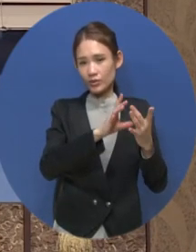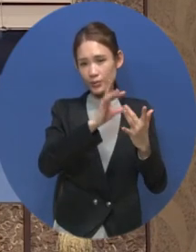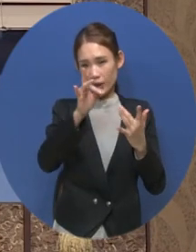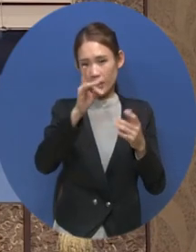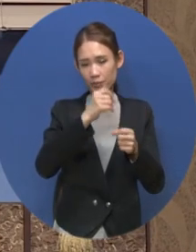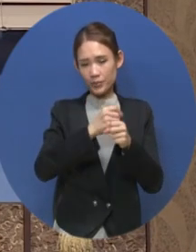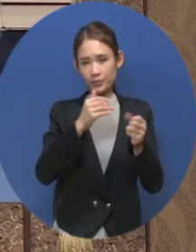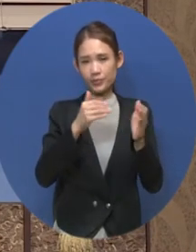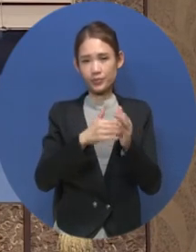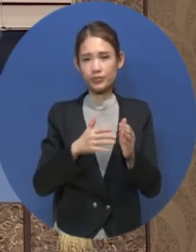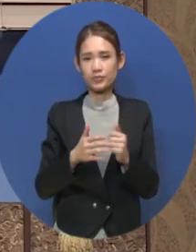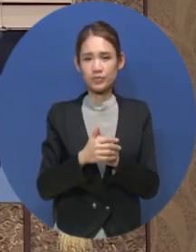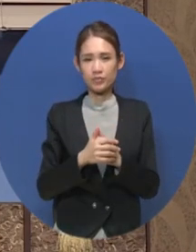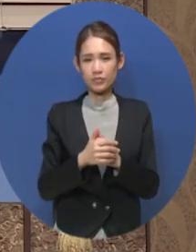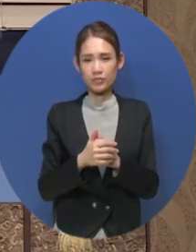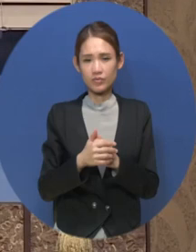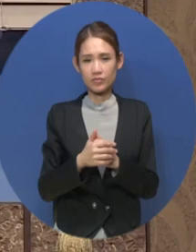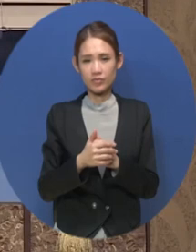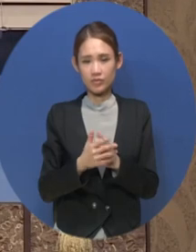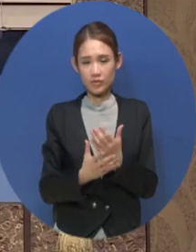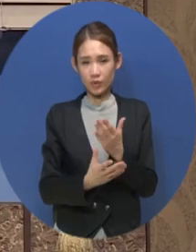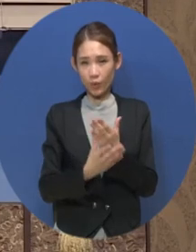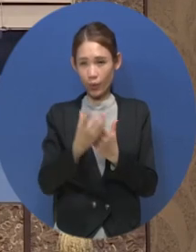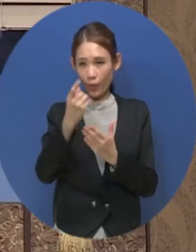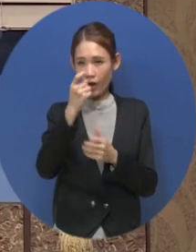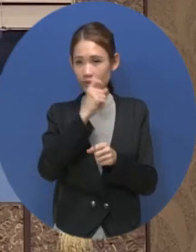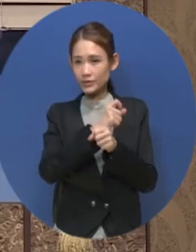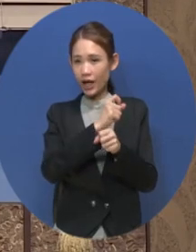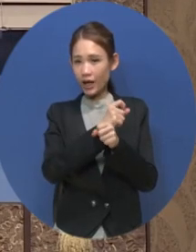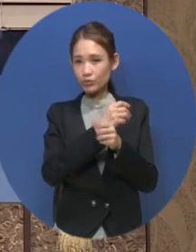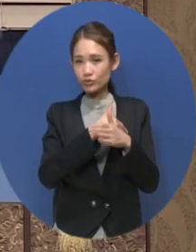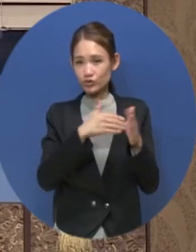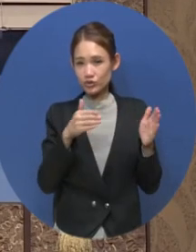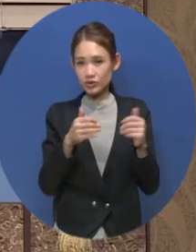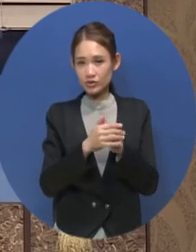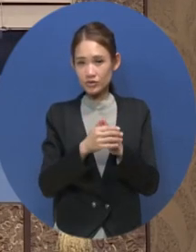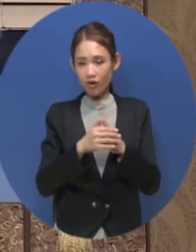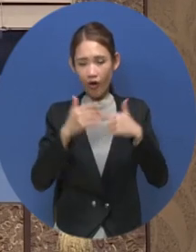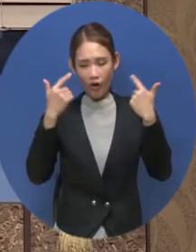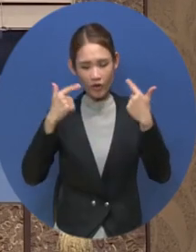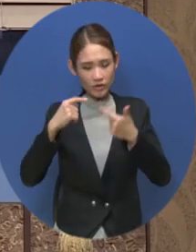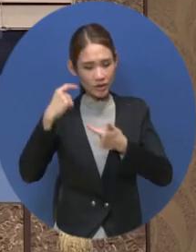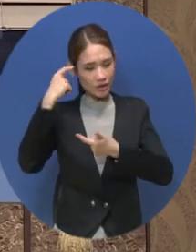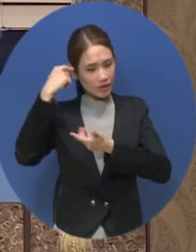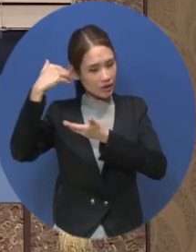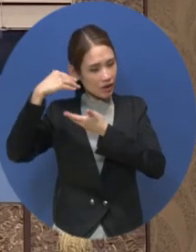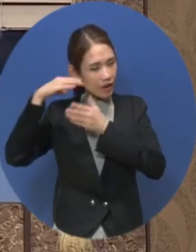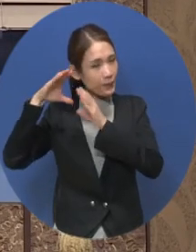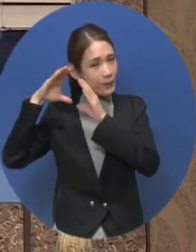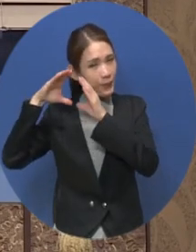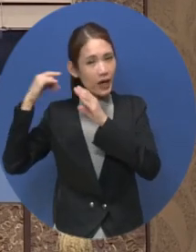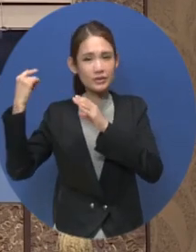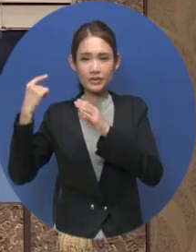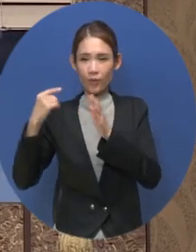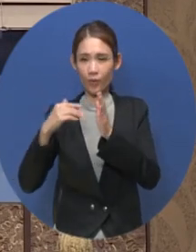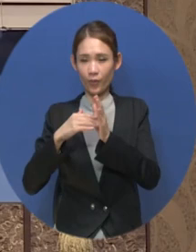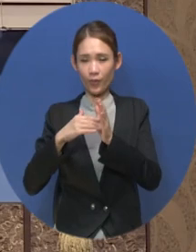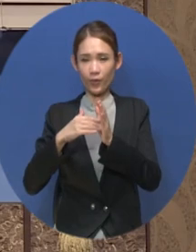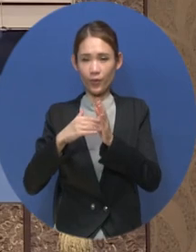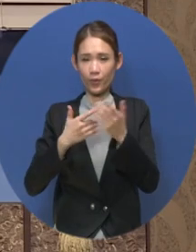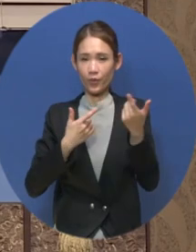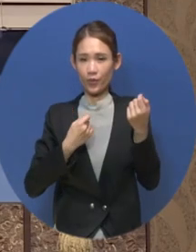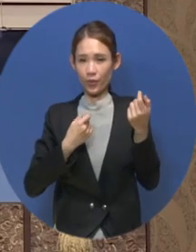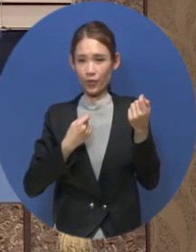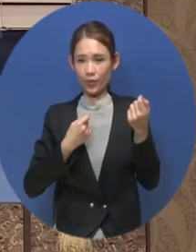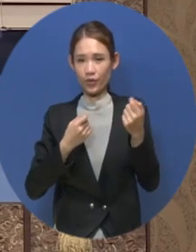위원장들을 뽑고요. 저희 또 통합 사무실을 두고 있어서 저희가 네. 언제든지 의견 수렴을 하고 또 시도 사무처장 협의회가 있어서